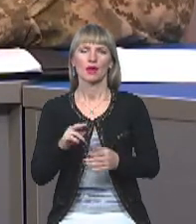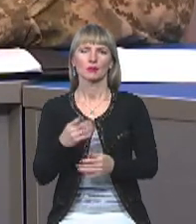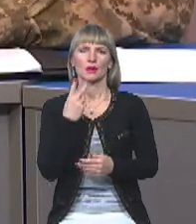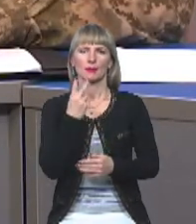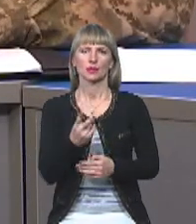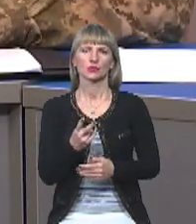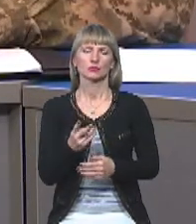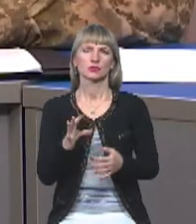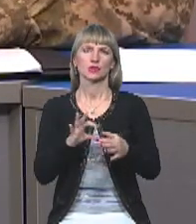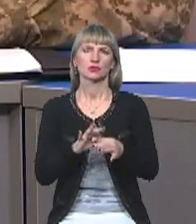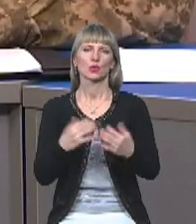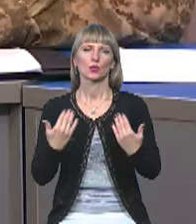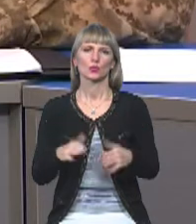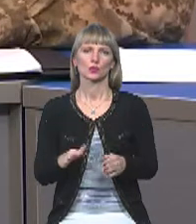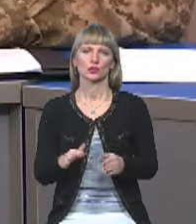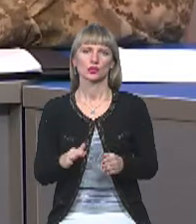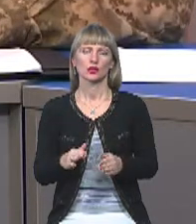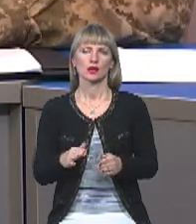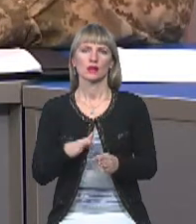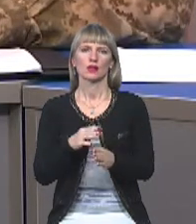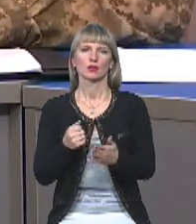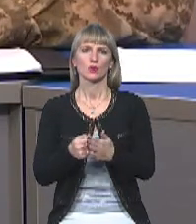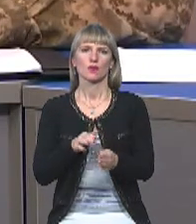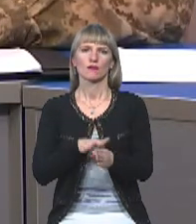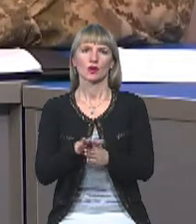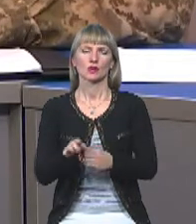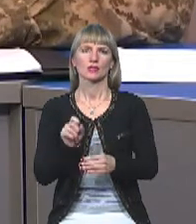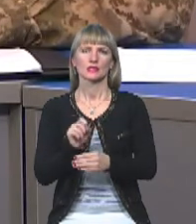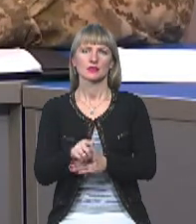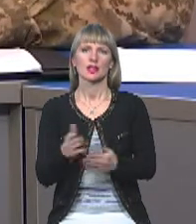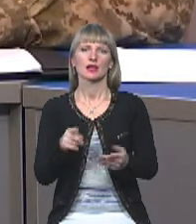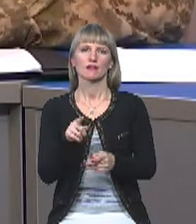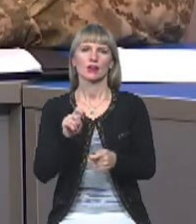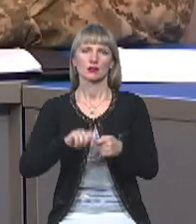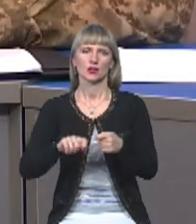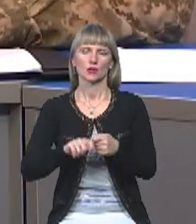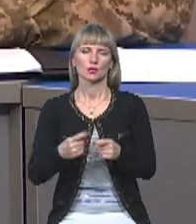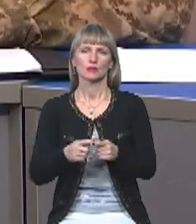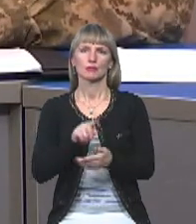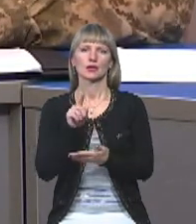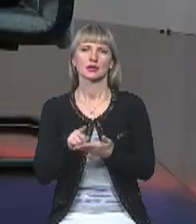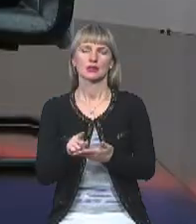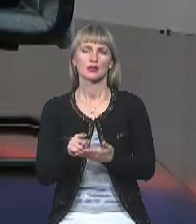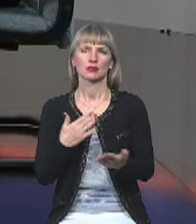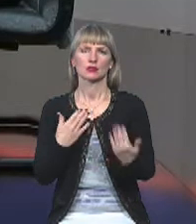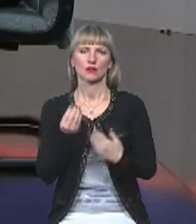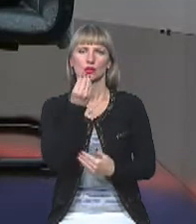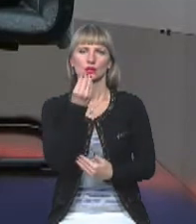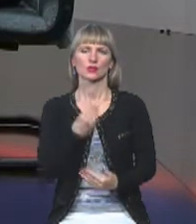бачимо, залучати вже до безпосереднього виконання завдань. А як ви контролюєте от це питання стосовно